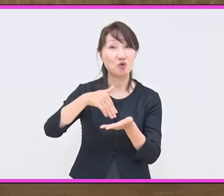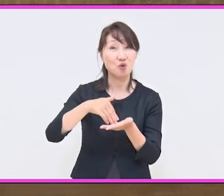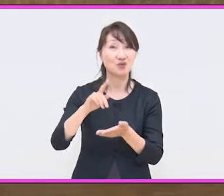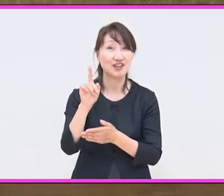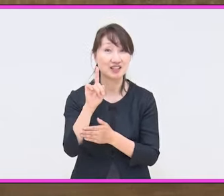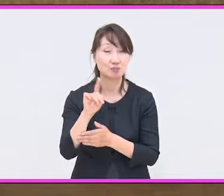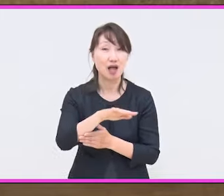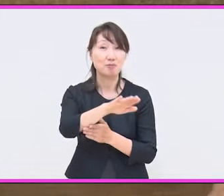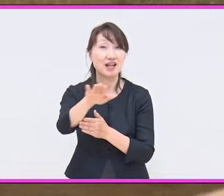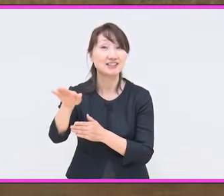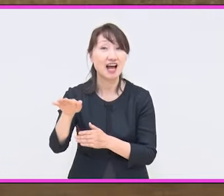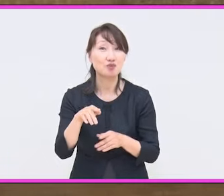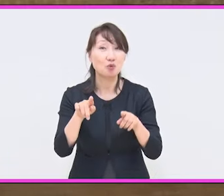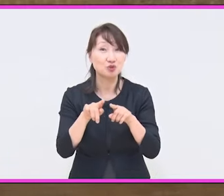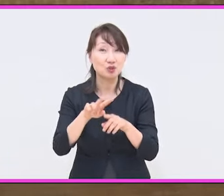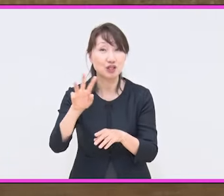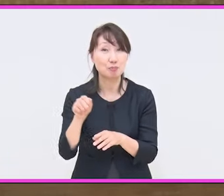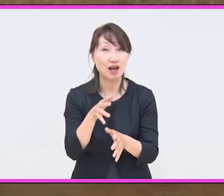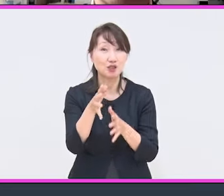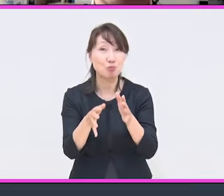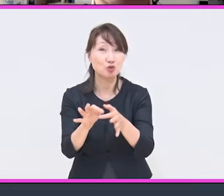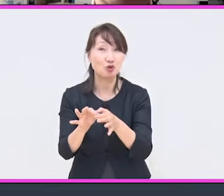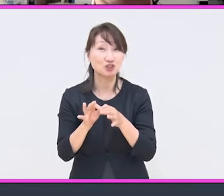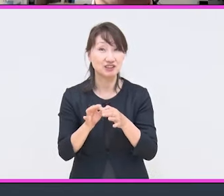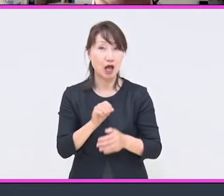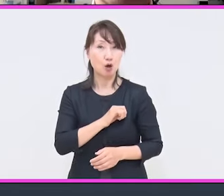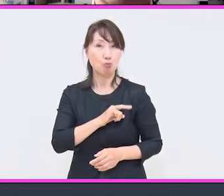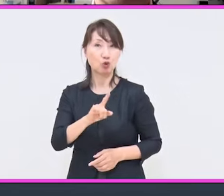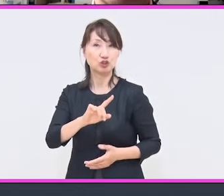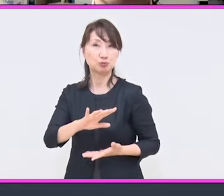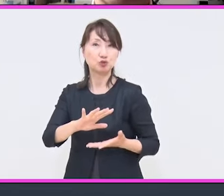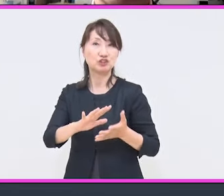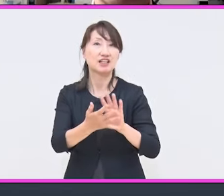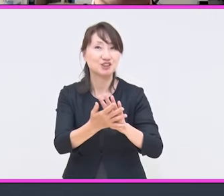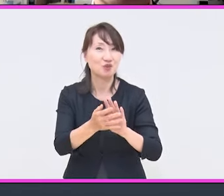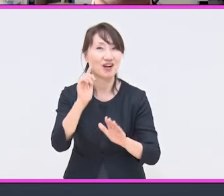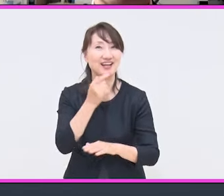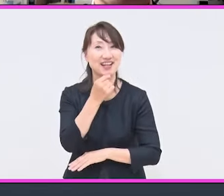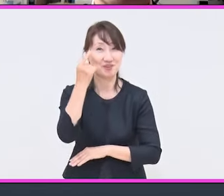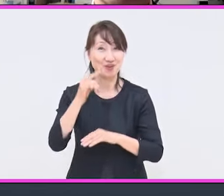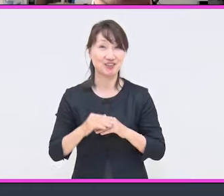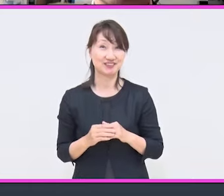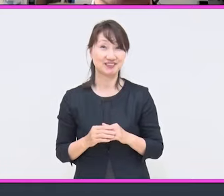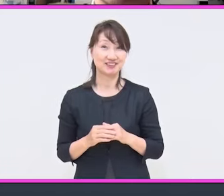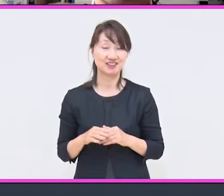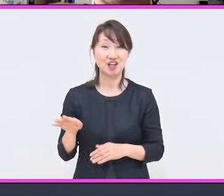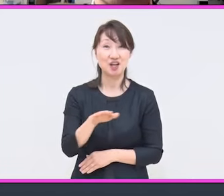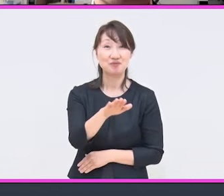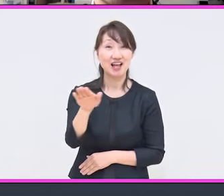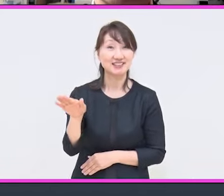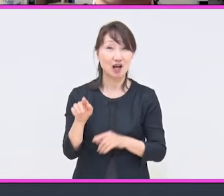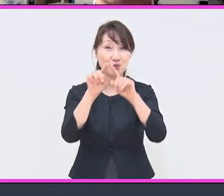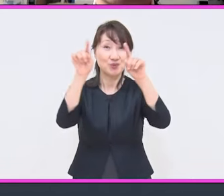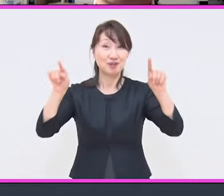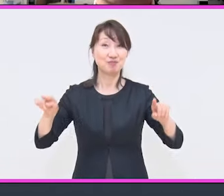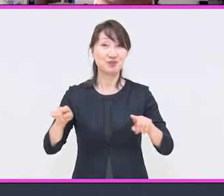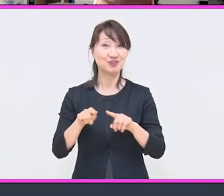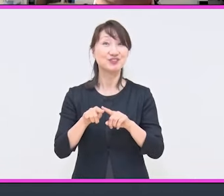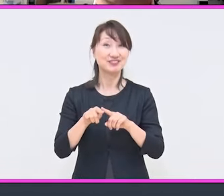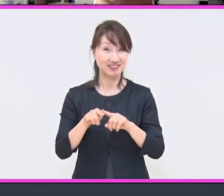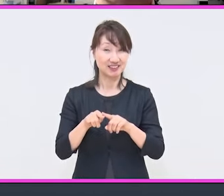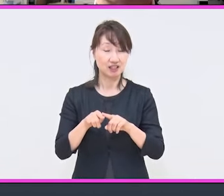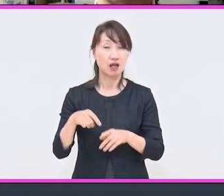とパラスポーツを通じたポジティブチェンジについて考えたいと思います。皆さんお手元のフリップにこの夏パ